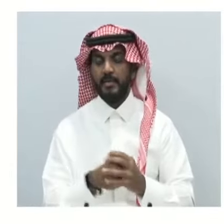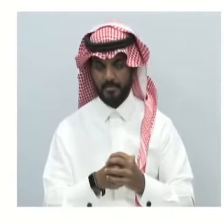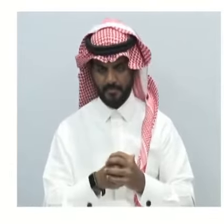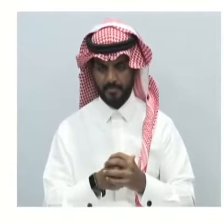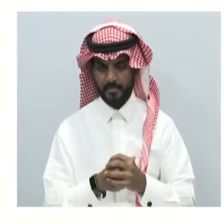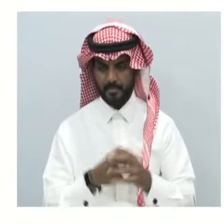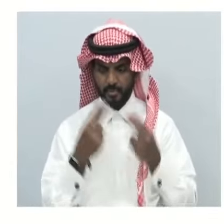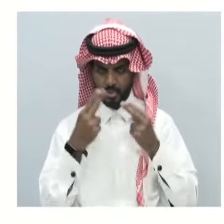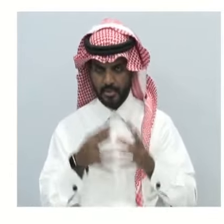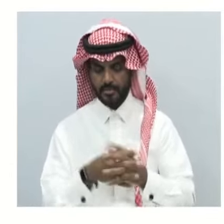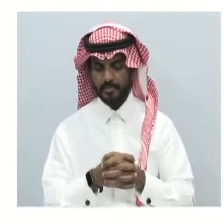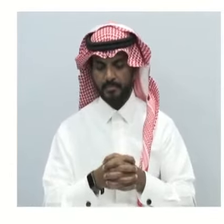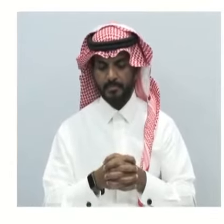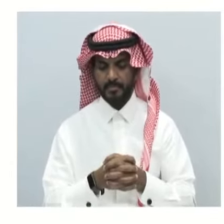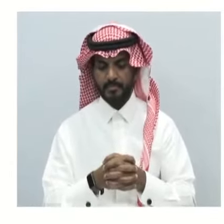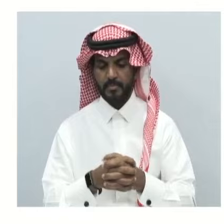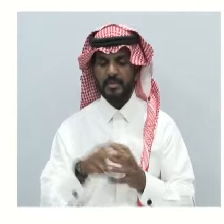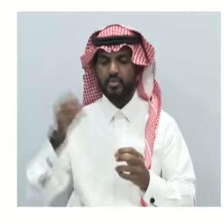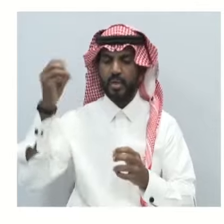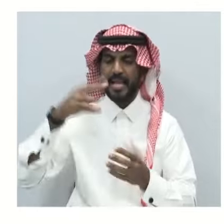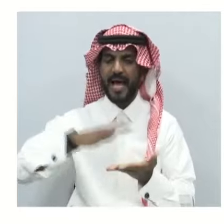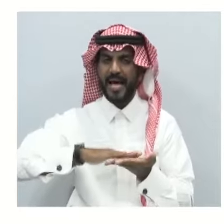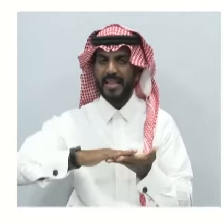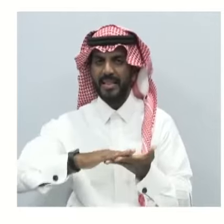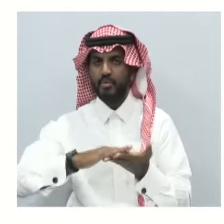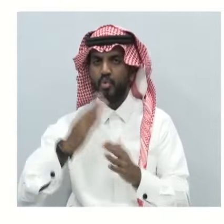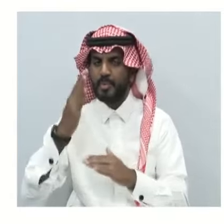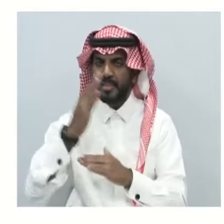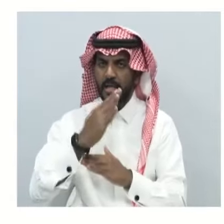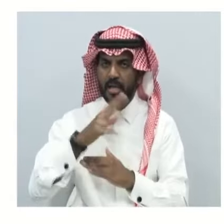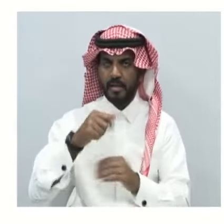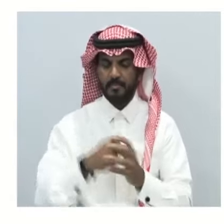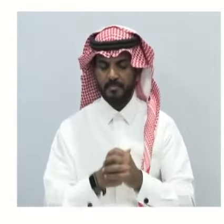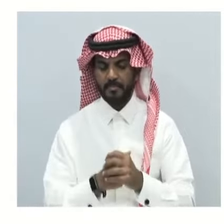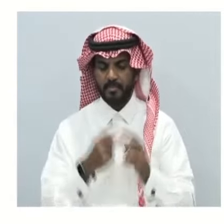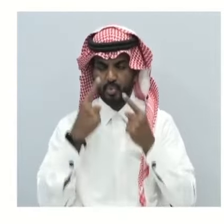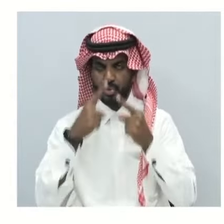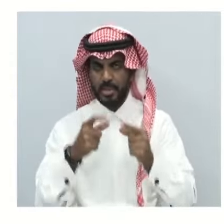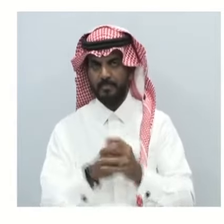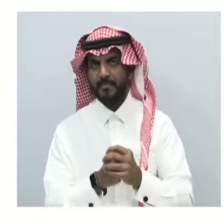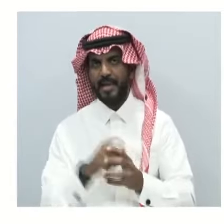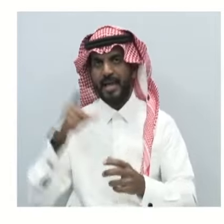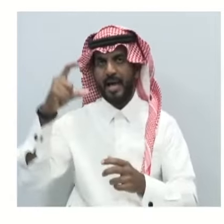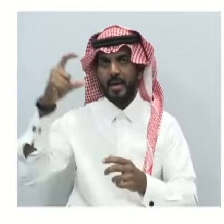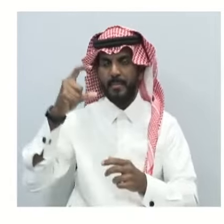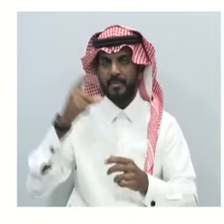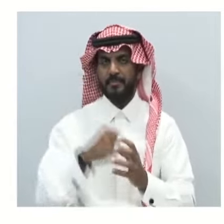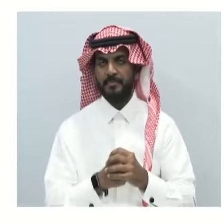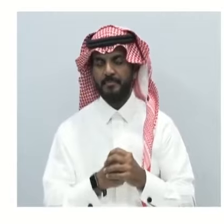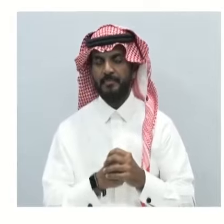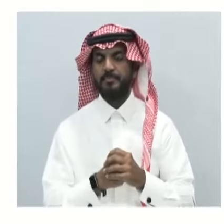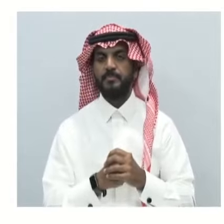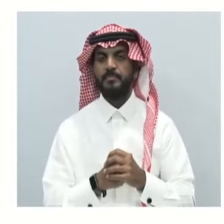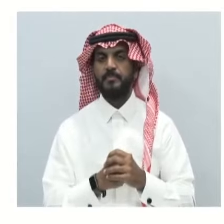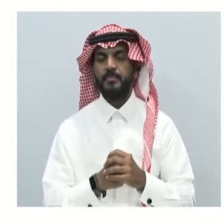طالبتي كما تشاهد تلقي الارض بظلها كما تشاهد على القمر ومنها